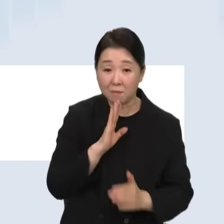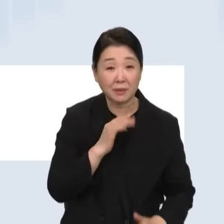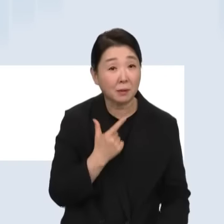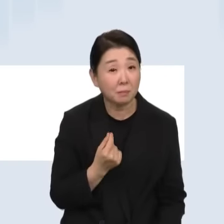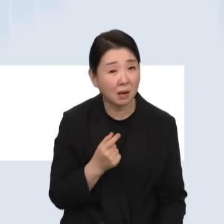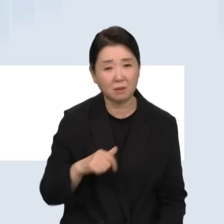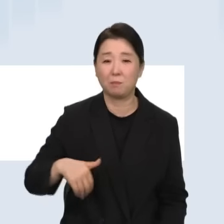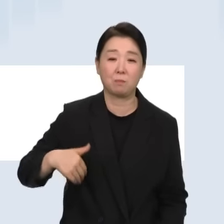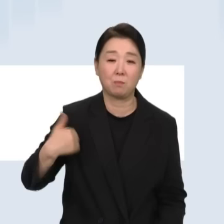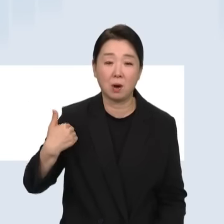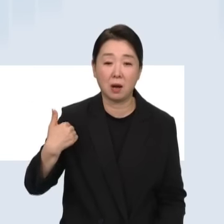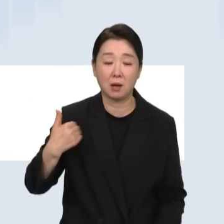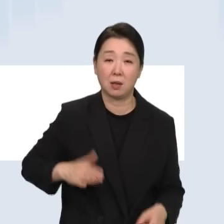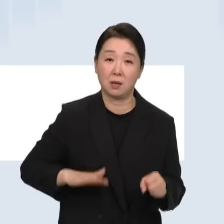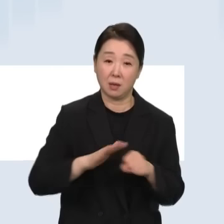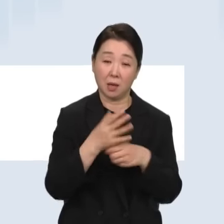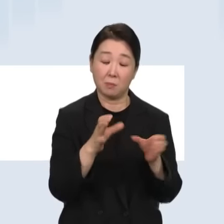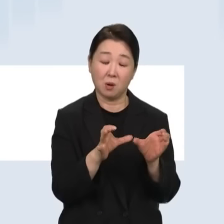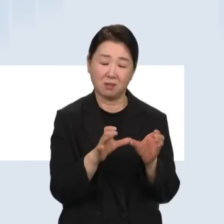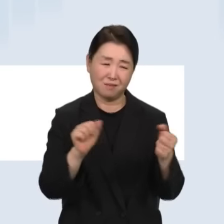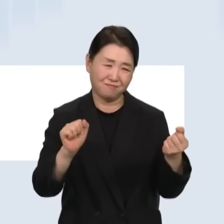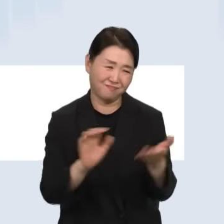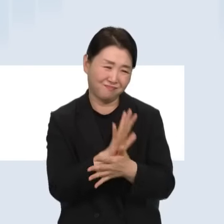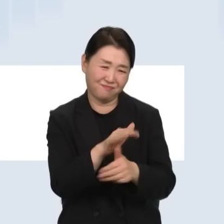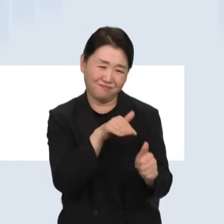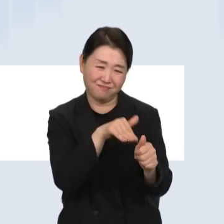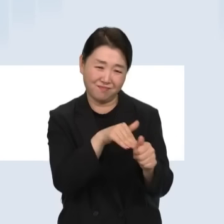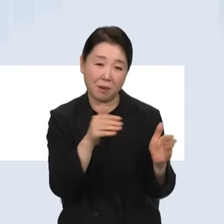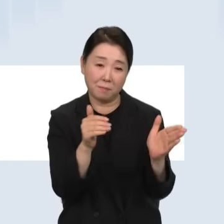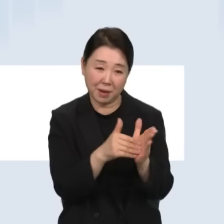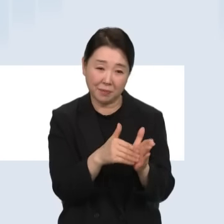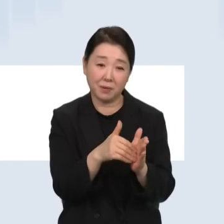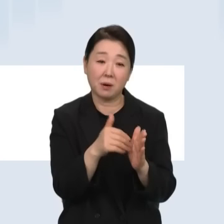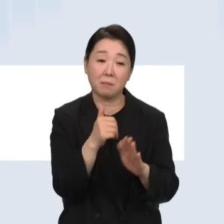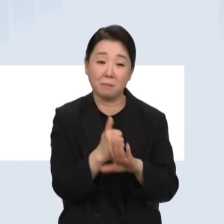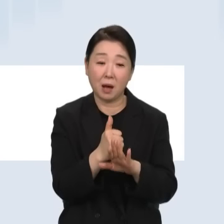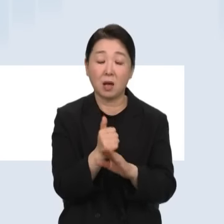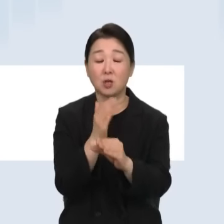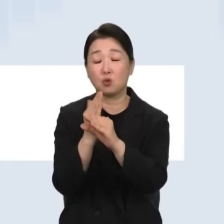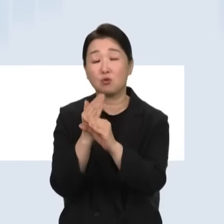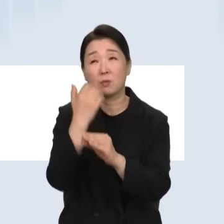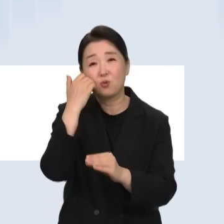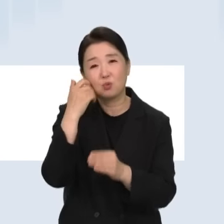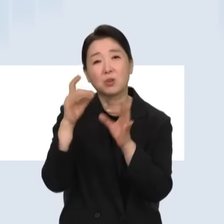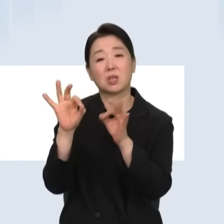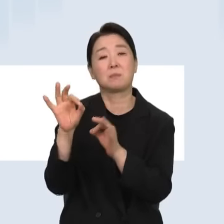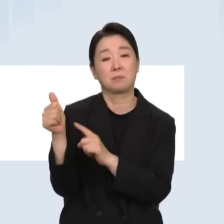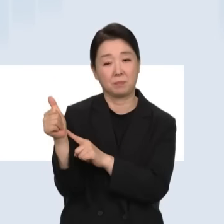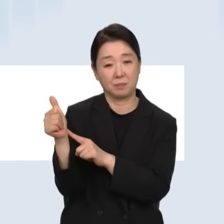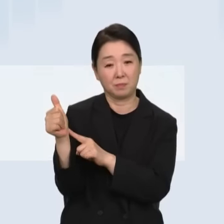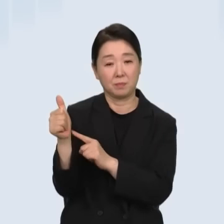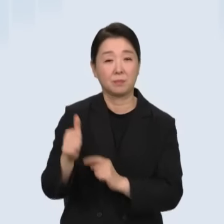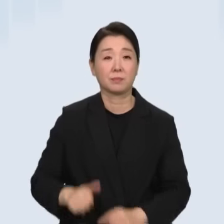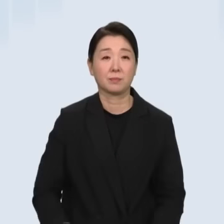모르고 해병대를 쑥밥 만들어놓고 메인으로 천 개. 거기다라고.